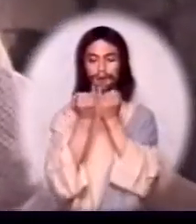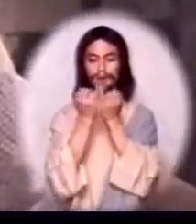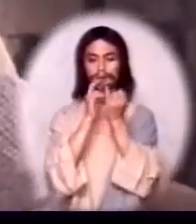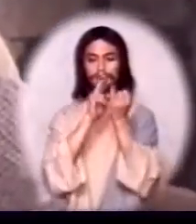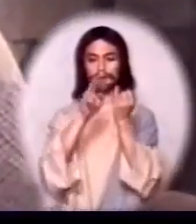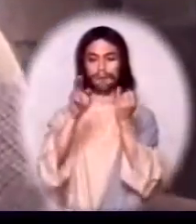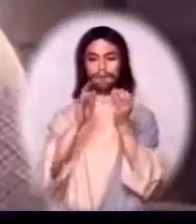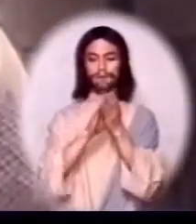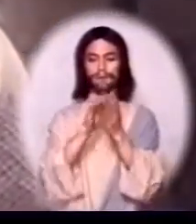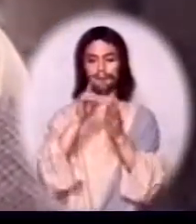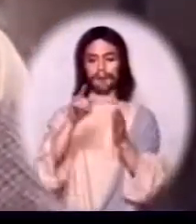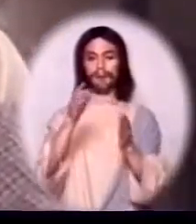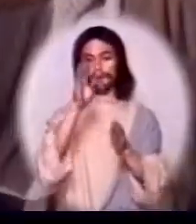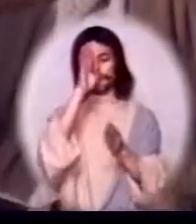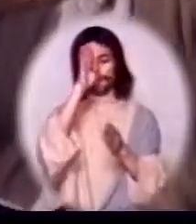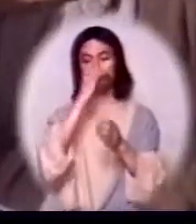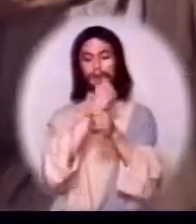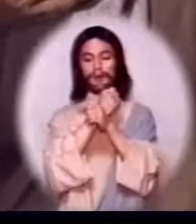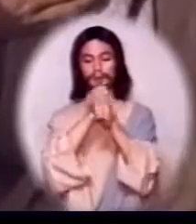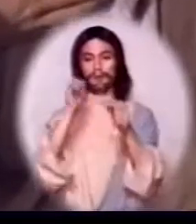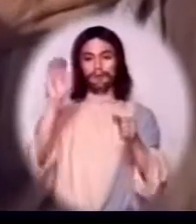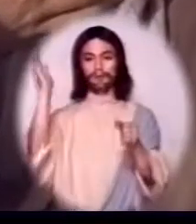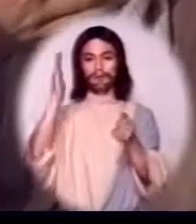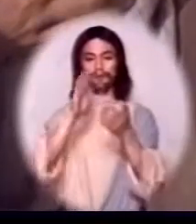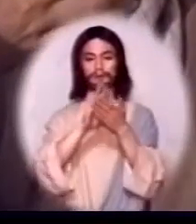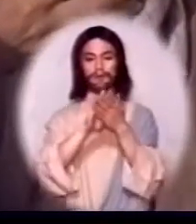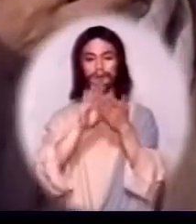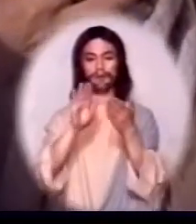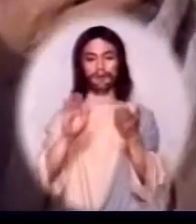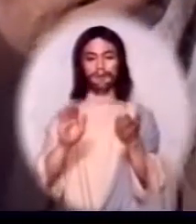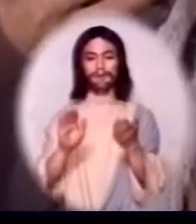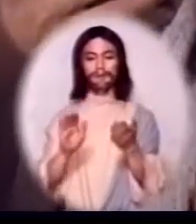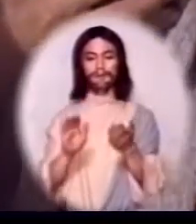여자여, 네 병에서 해방되었느니라.